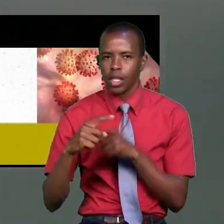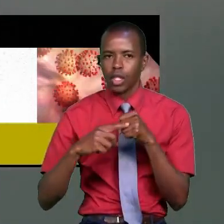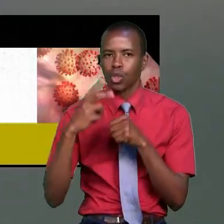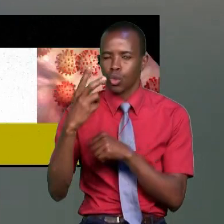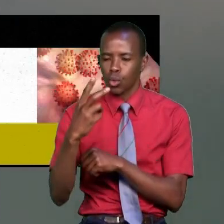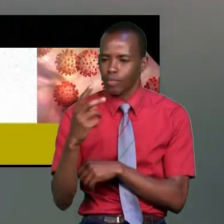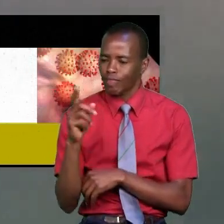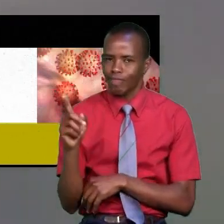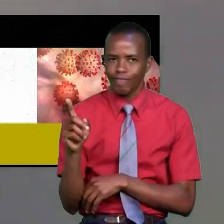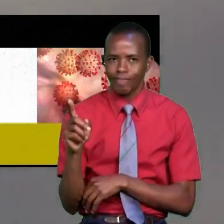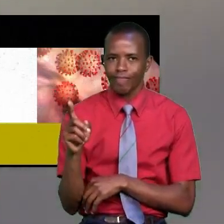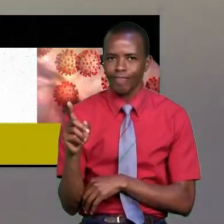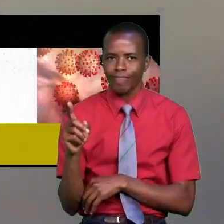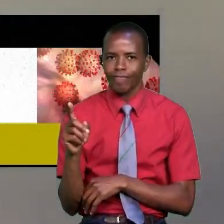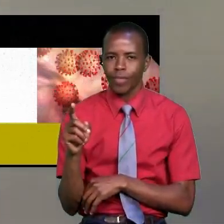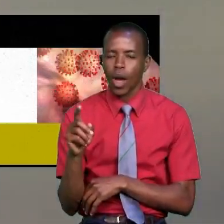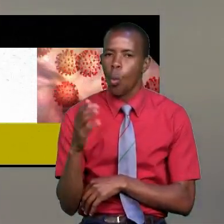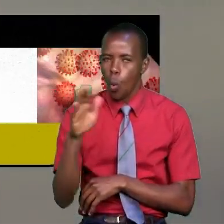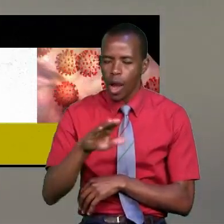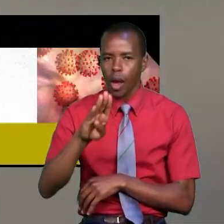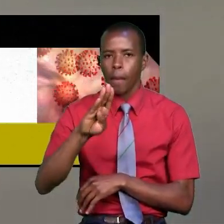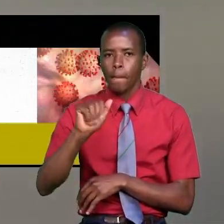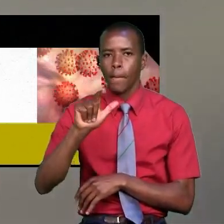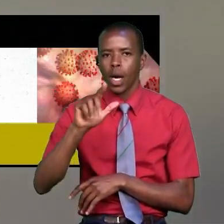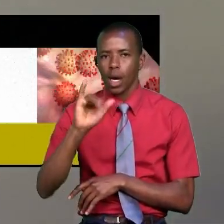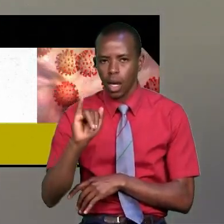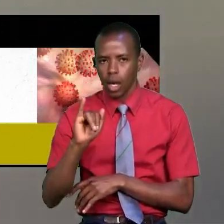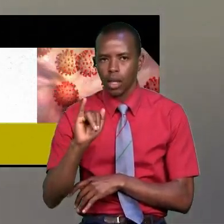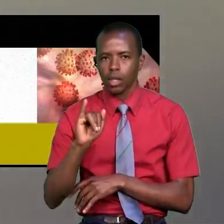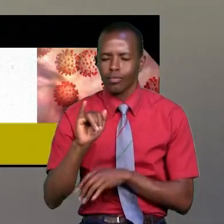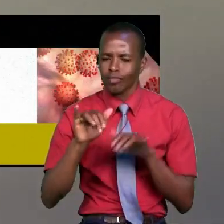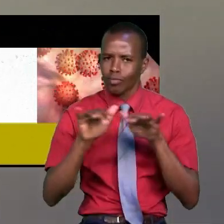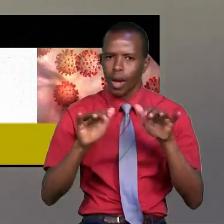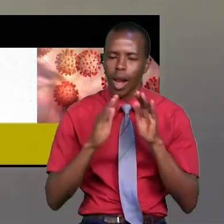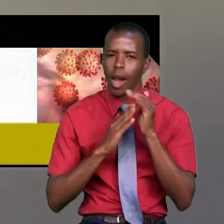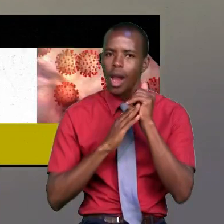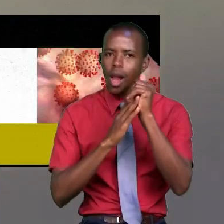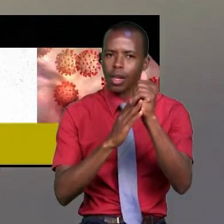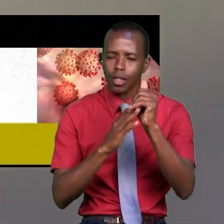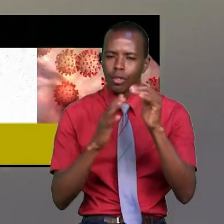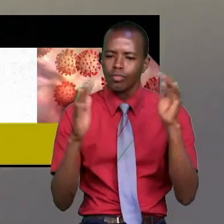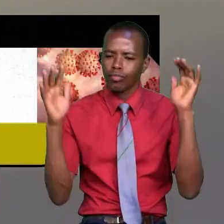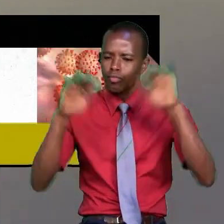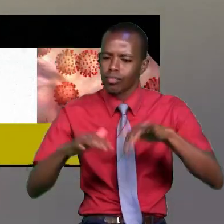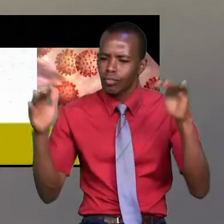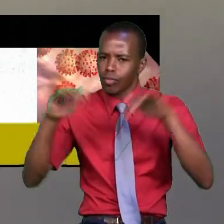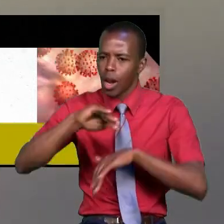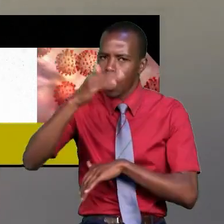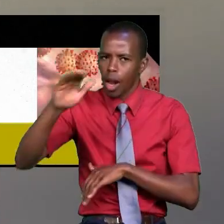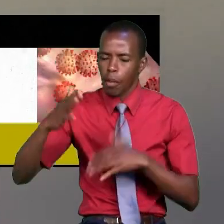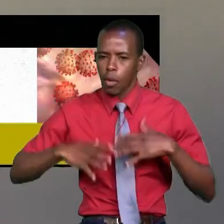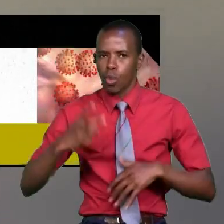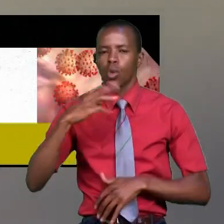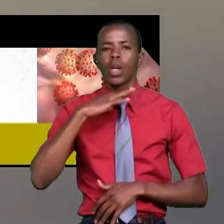mwa Singaraja, mji wa bandari ya Bali. Mtetemeko huo umesababisha maporomoko haswa maeneo yenye milima na kuua watu